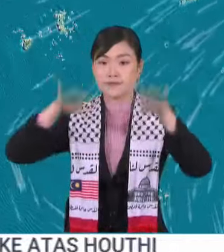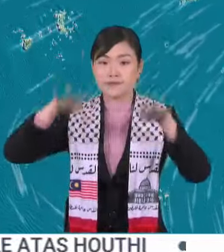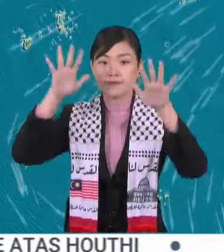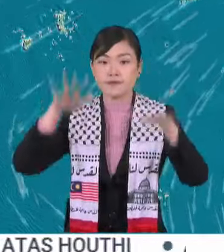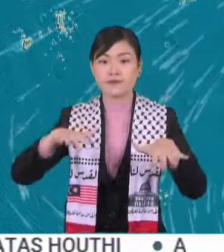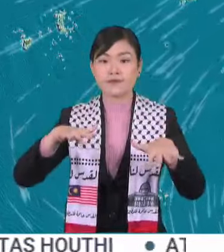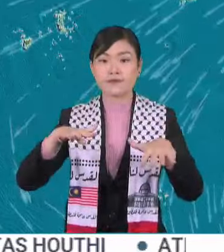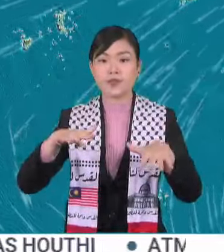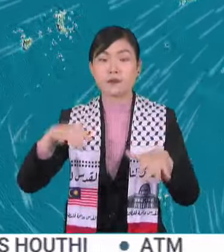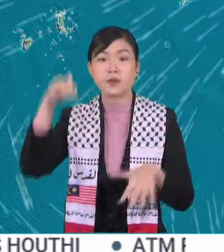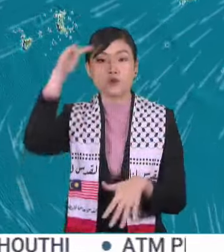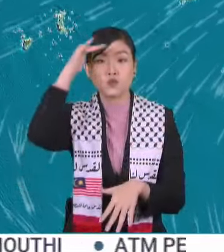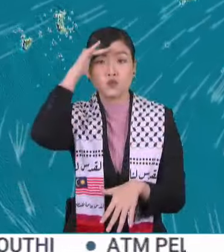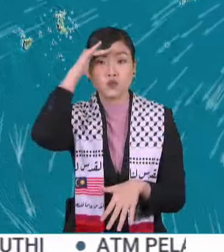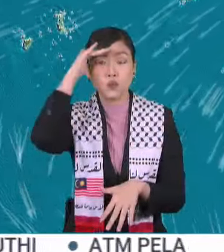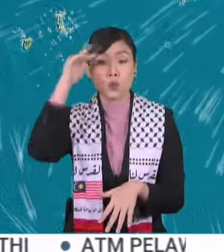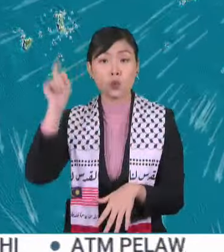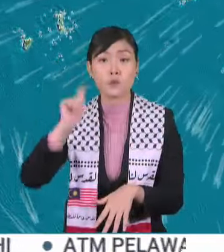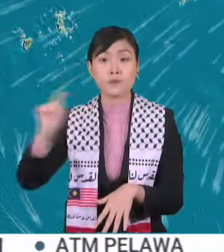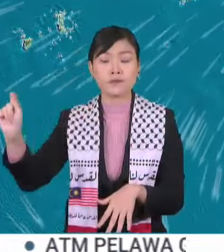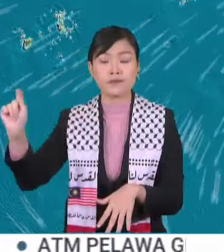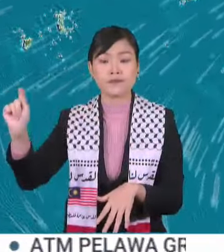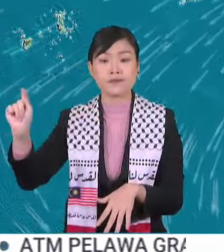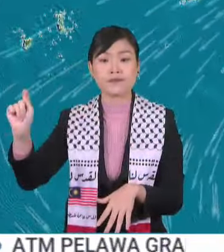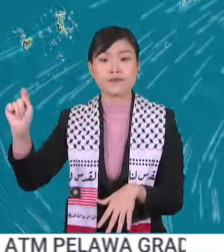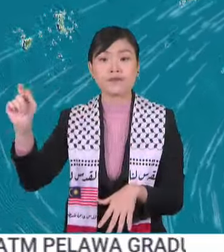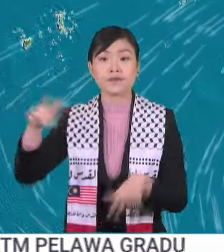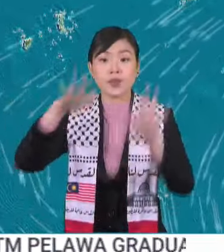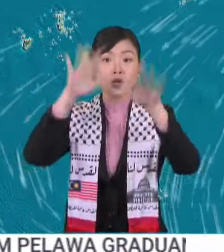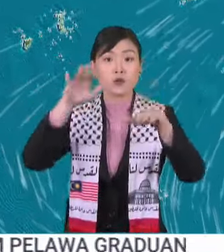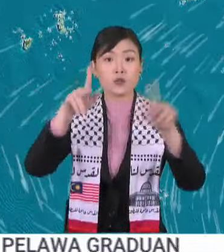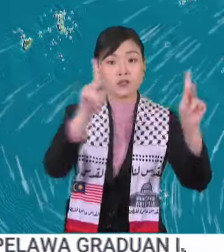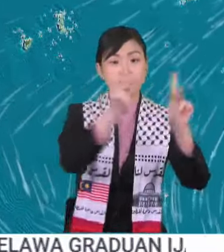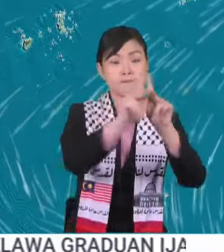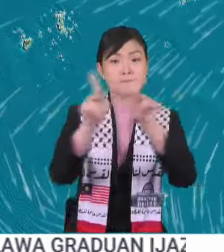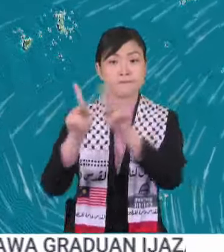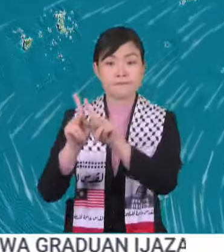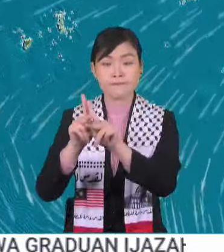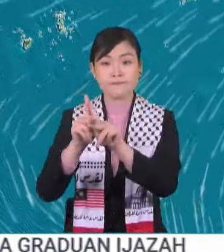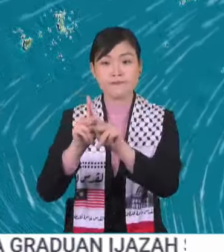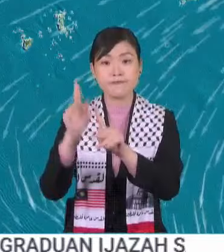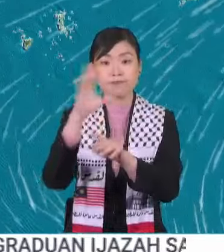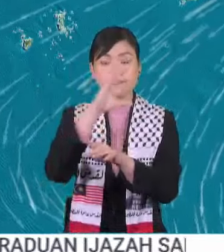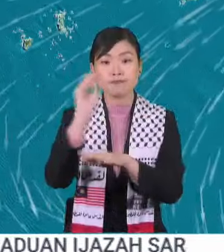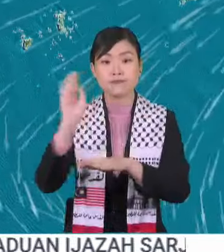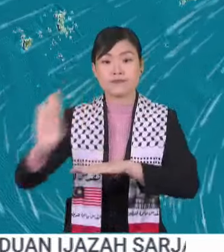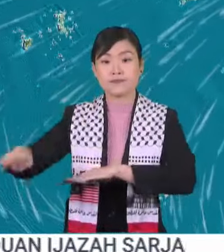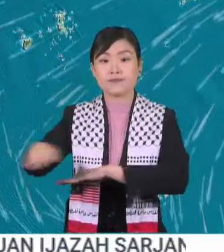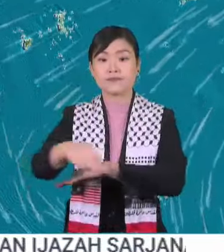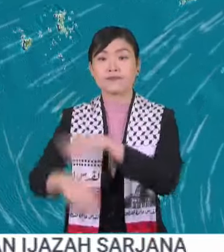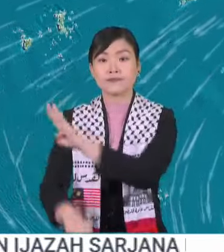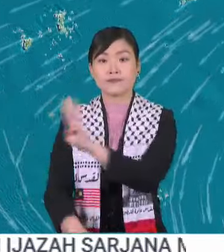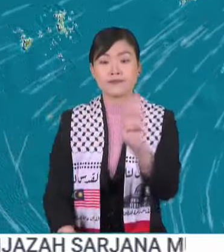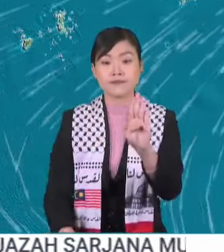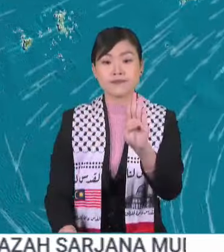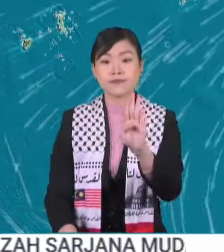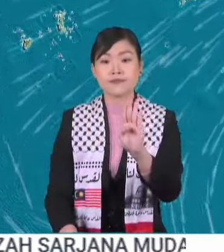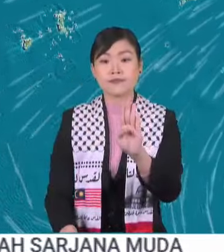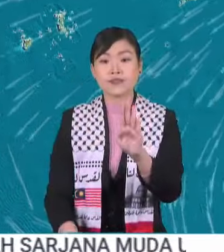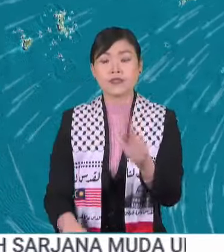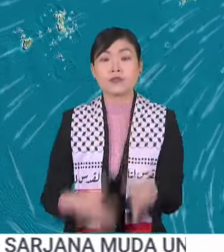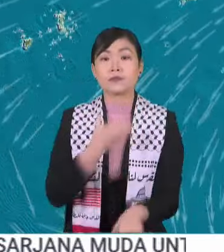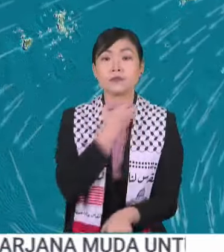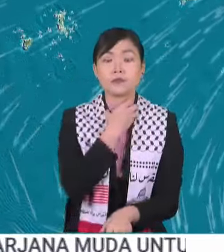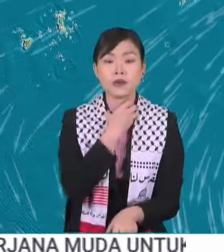meliputi di sekitar Johor Timur keadaan hujan di sekitar pedalaman dan juga pantai barat ini meliputi di sekitar pedalaman Negeri